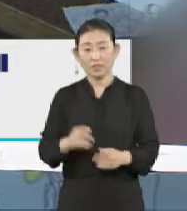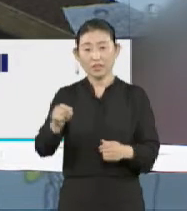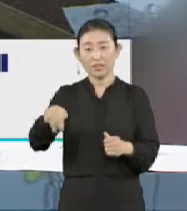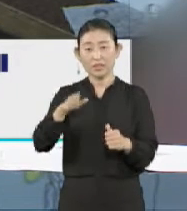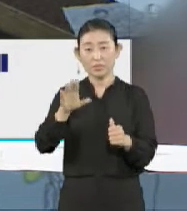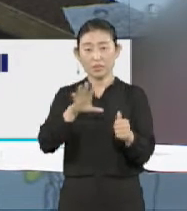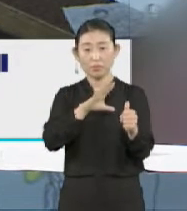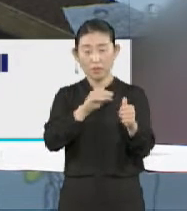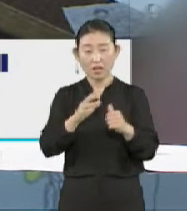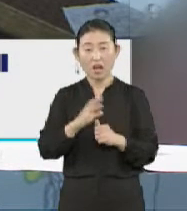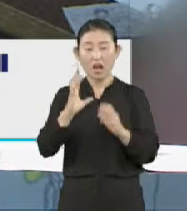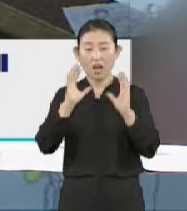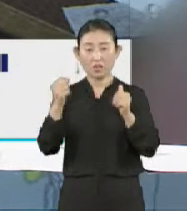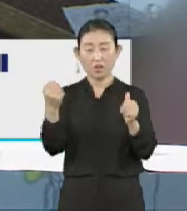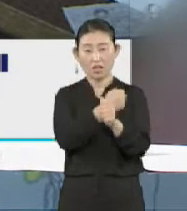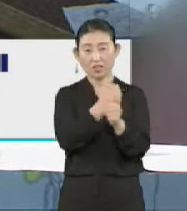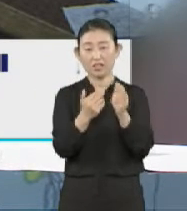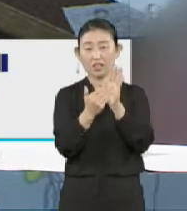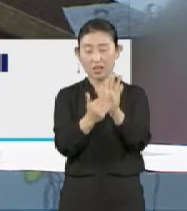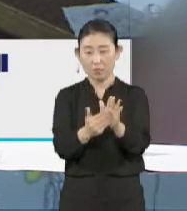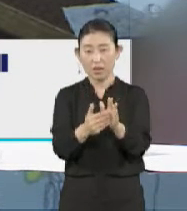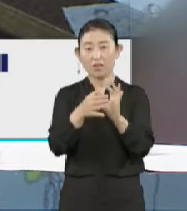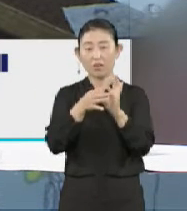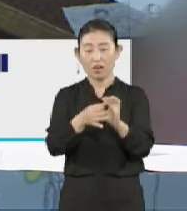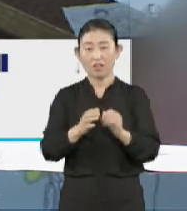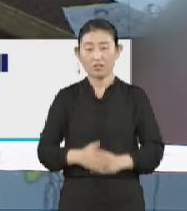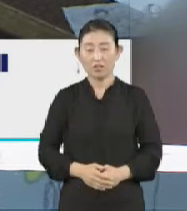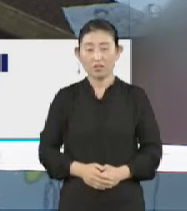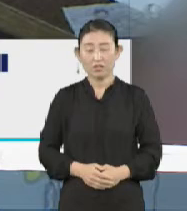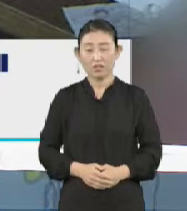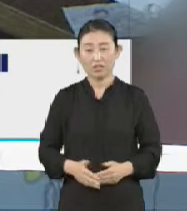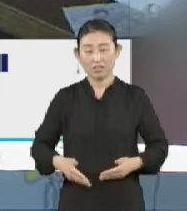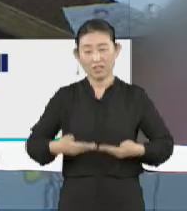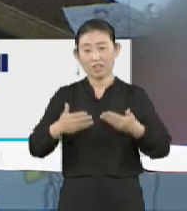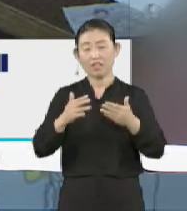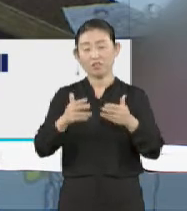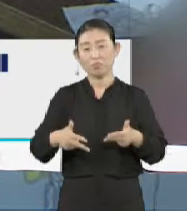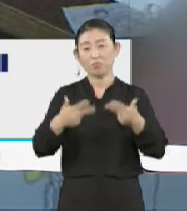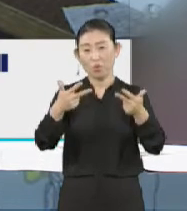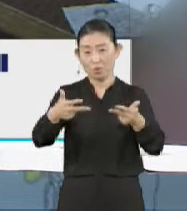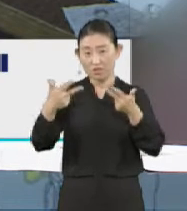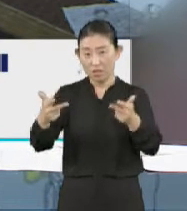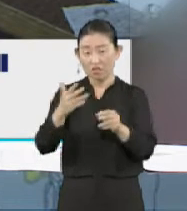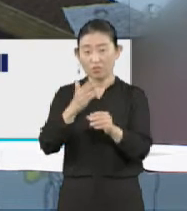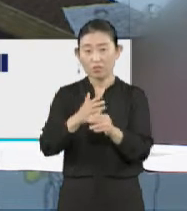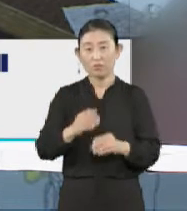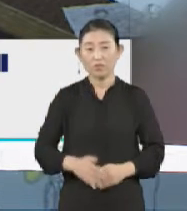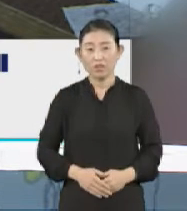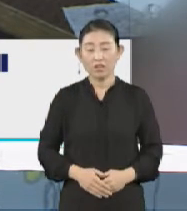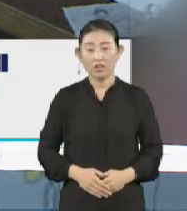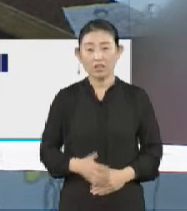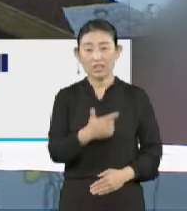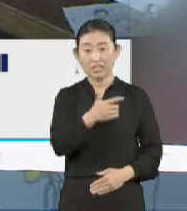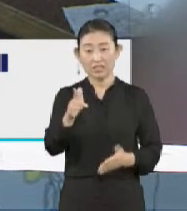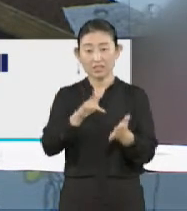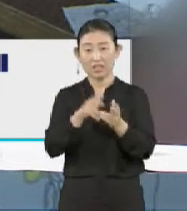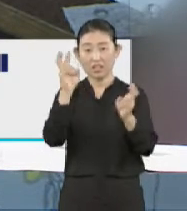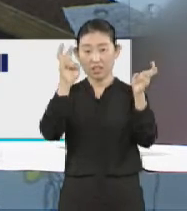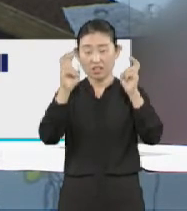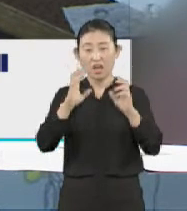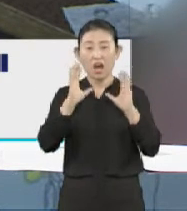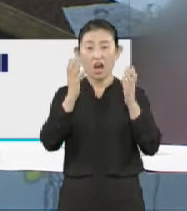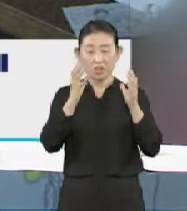TJB의 아동학대 예방 선도도시 대전 프로젝트에 많은 이들이 따뜻한 마음을 전하고 있는데요. 국내 대형